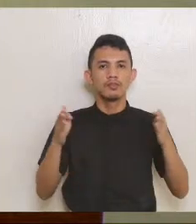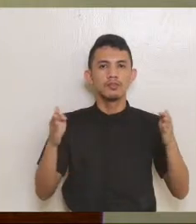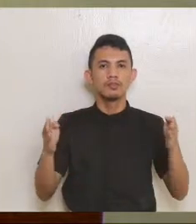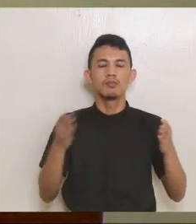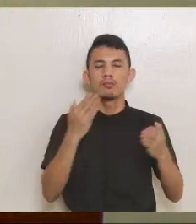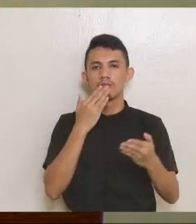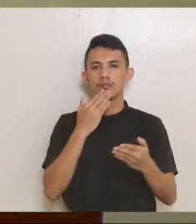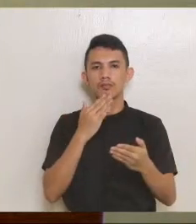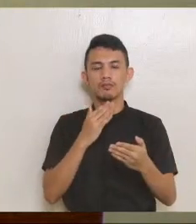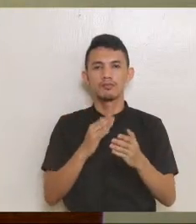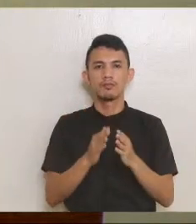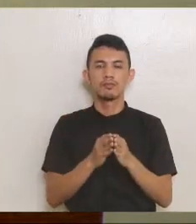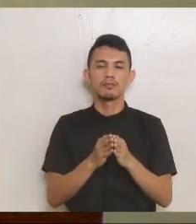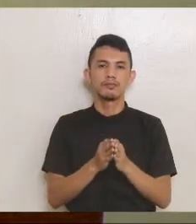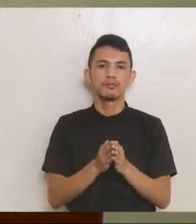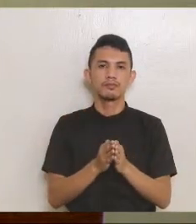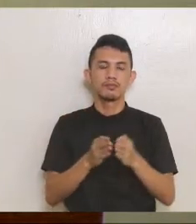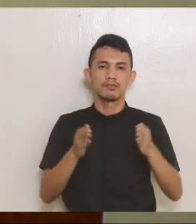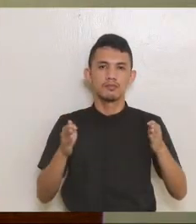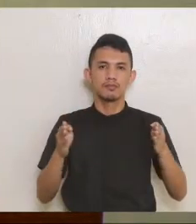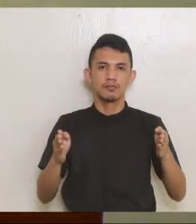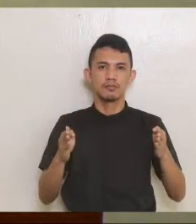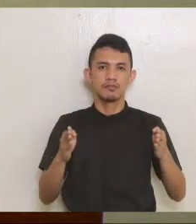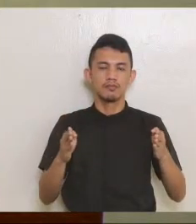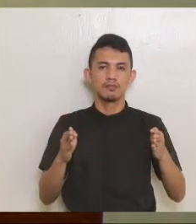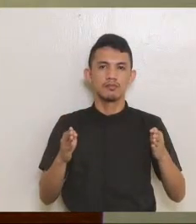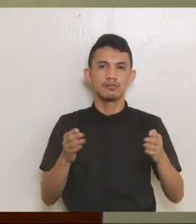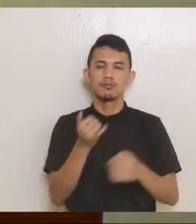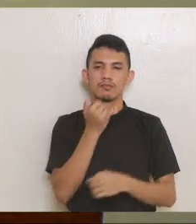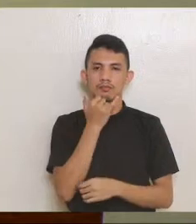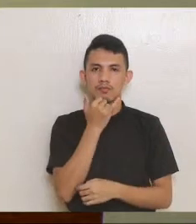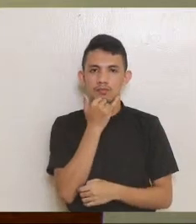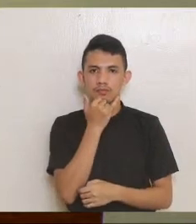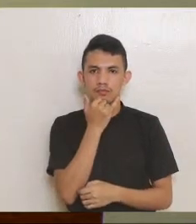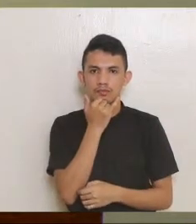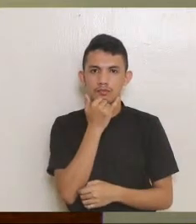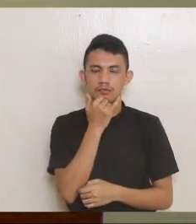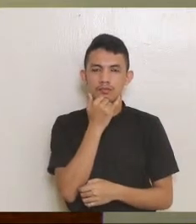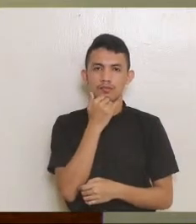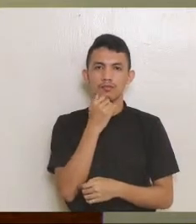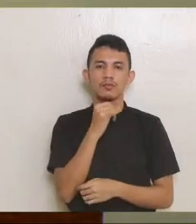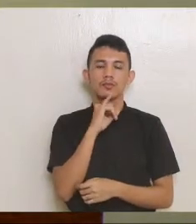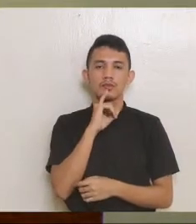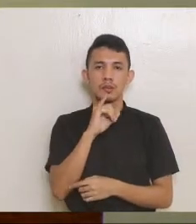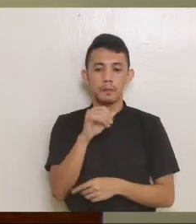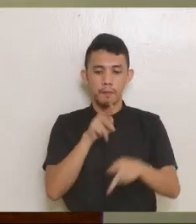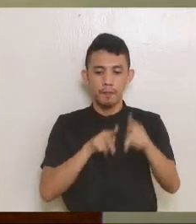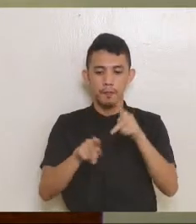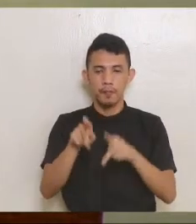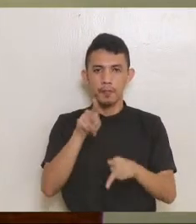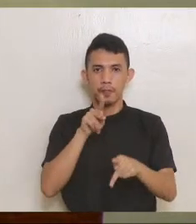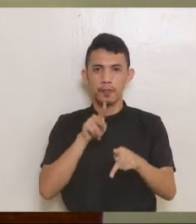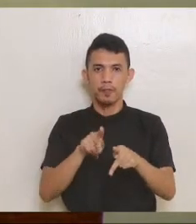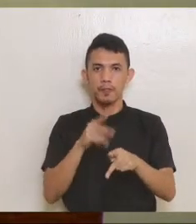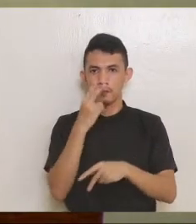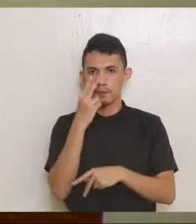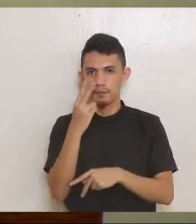as the highest good." Daghan gani, tumabawaan, daghan gani ang mga